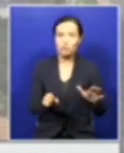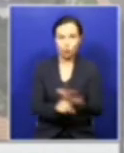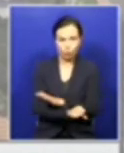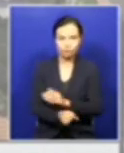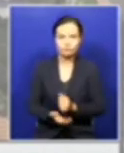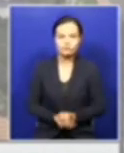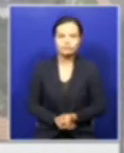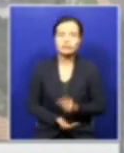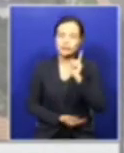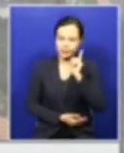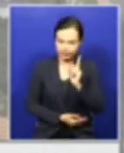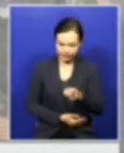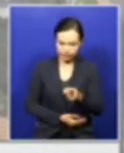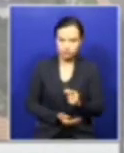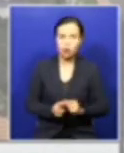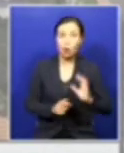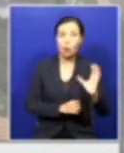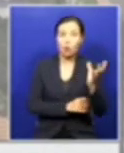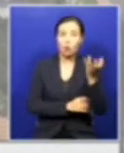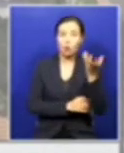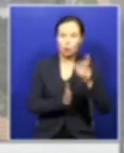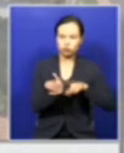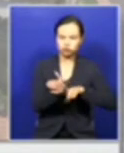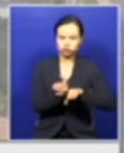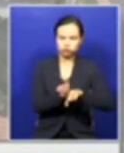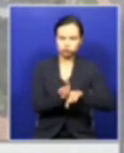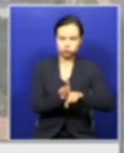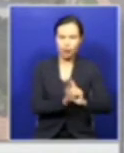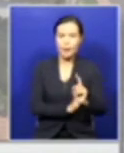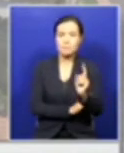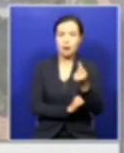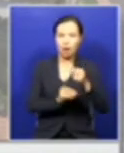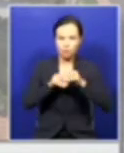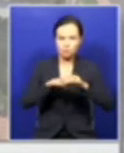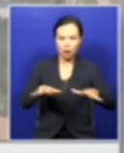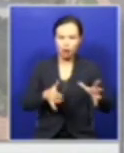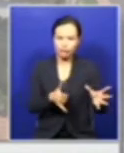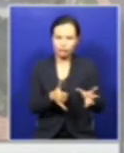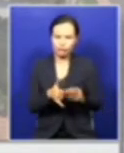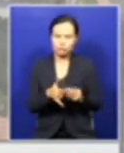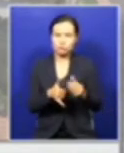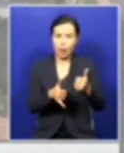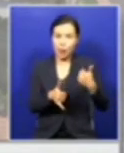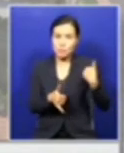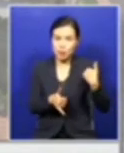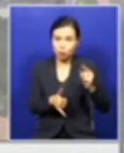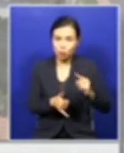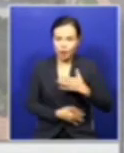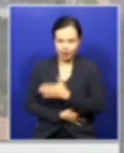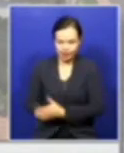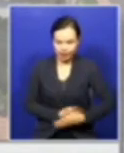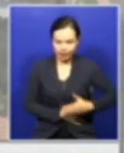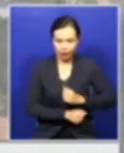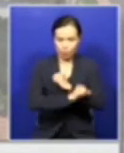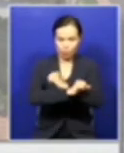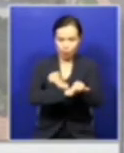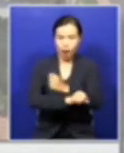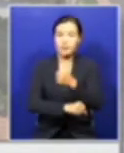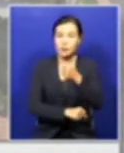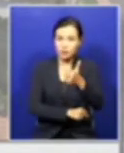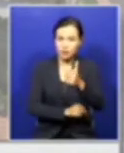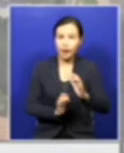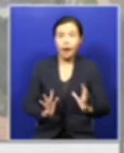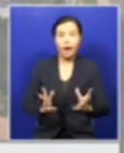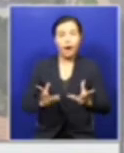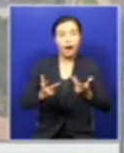ริงอยู่ค่ะว่าโรคนี้เป็นโรคระบาดใหม่ทุกคนสามารถติดได้หากมีภูมิคุ้มกันที่ดีจะหาย